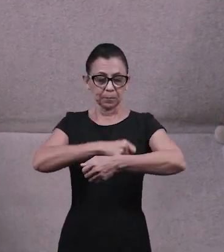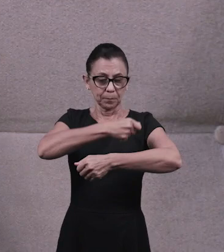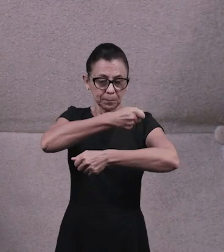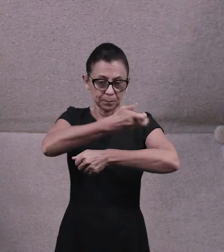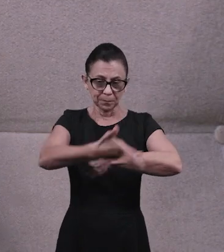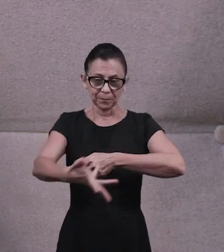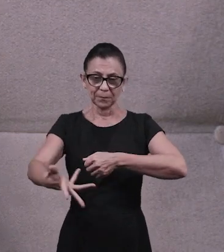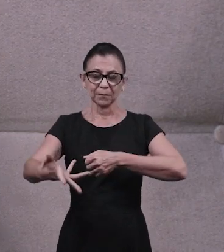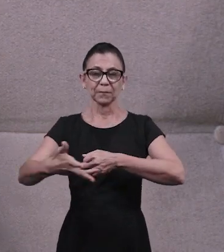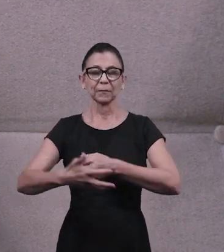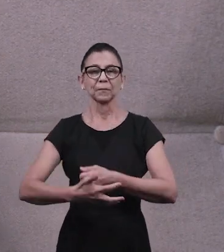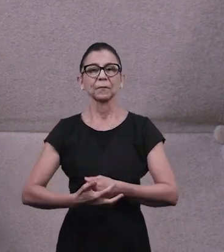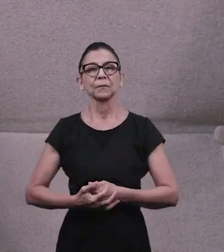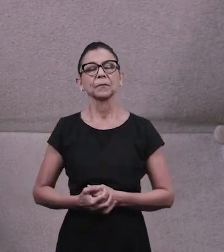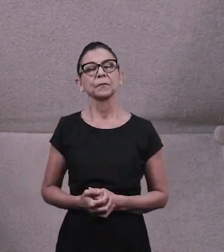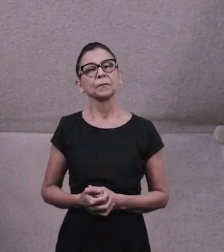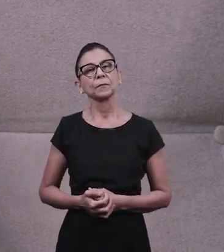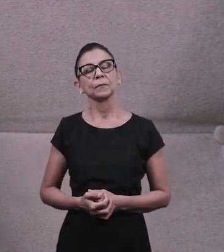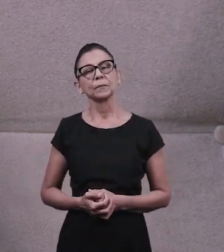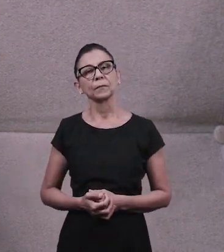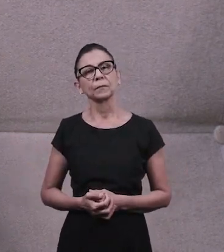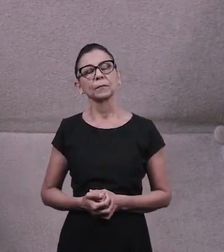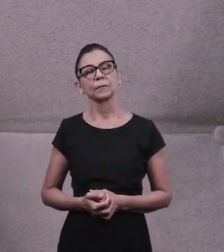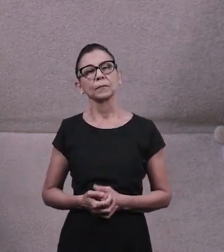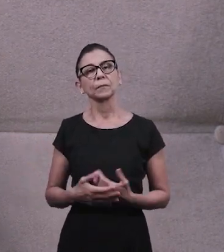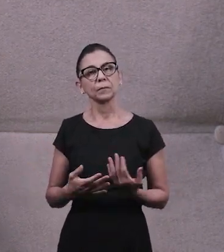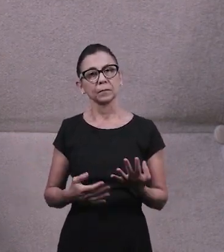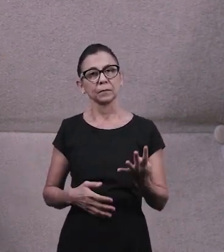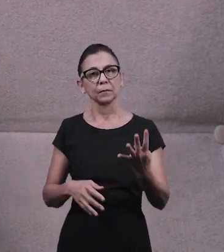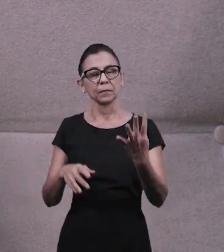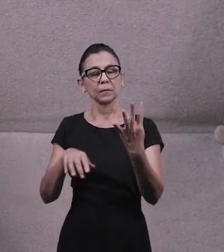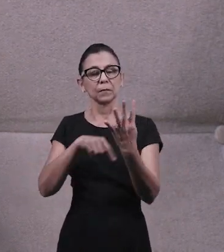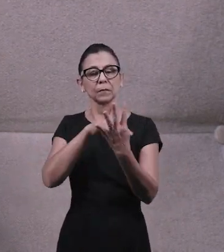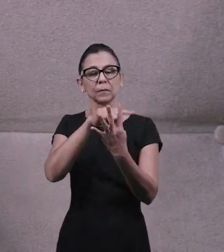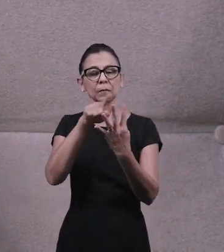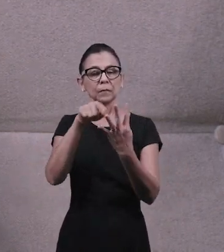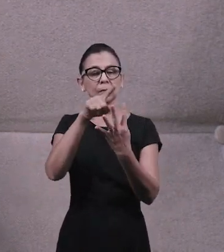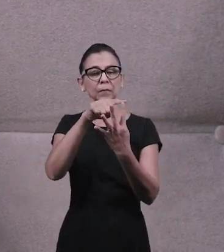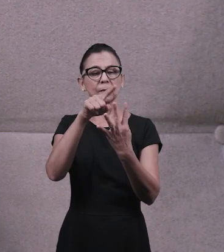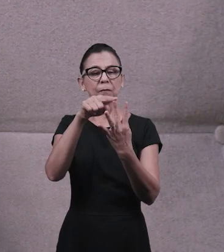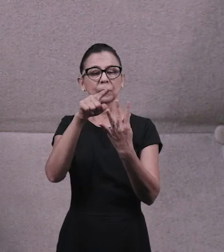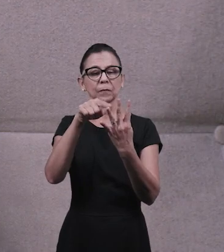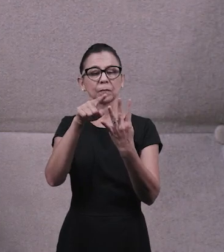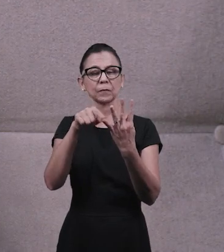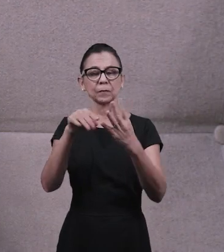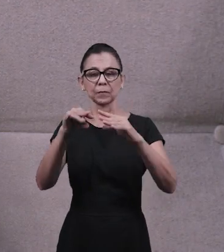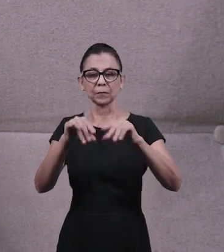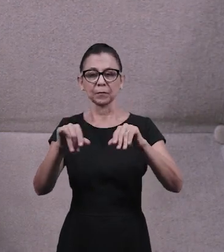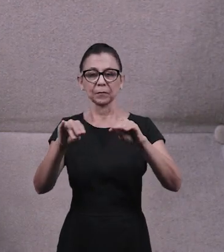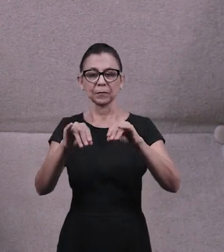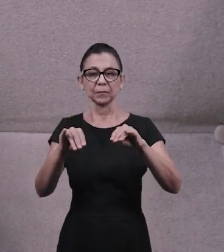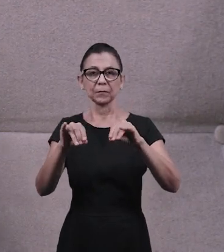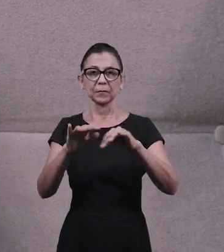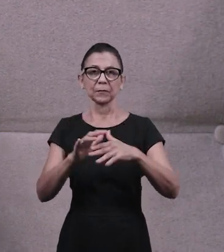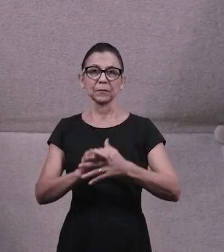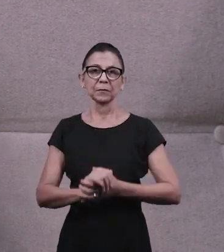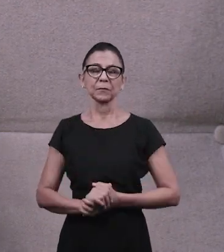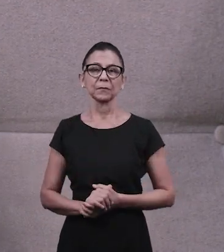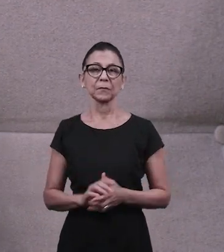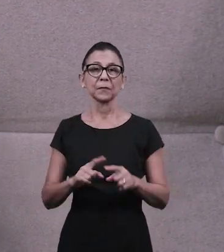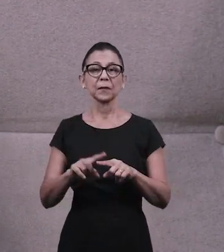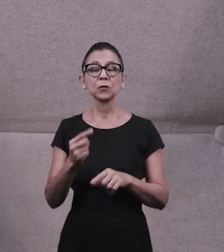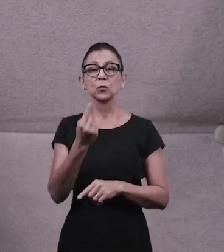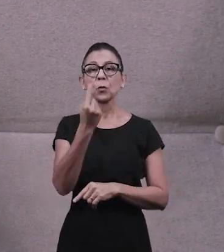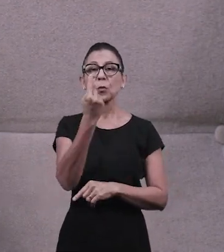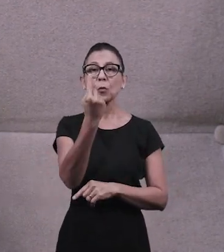explique et parle sur 4 types de terrain. Mais, dit la parabole, seulement un